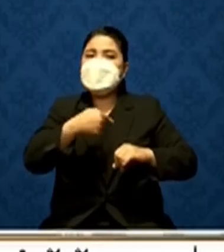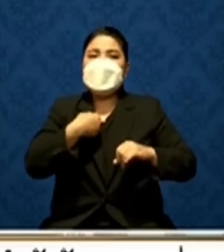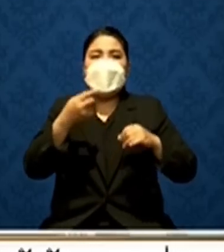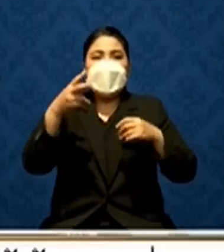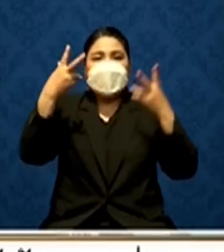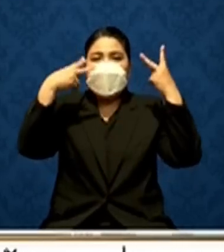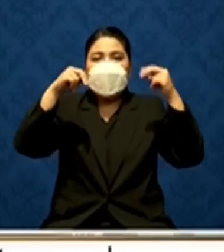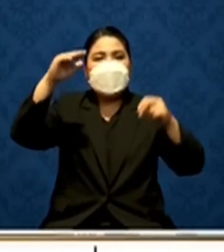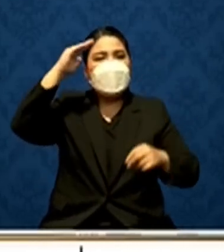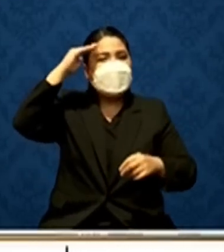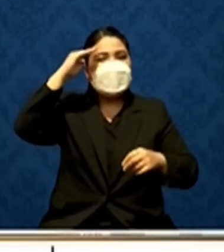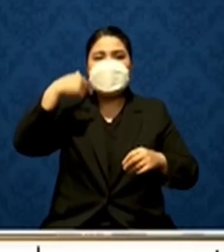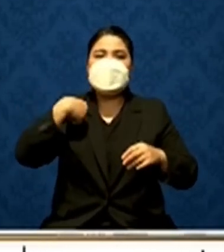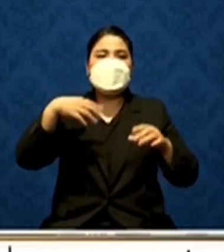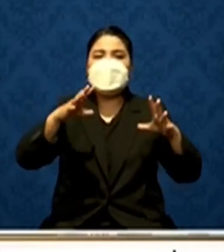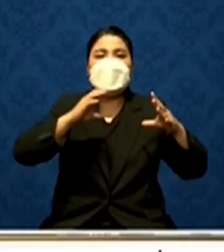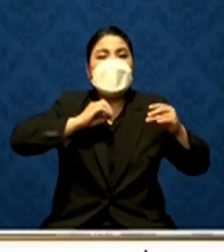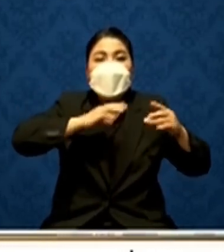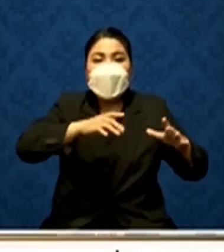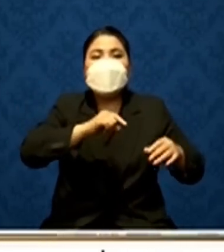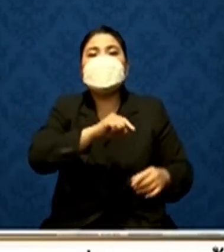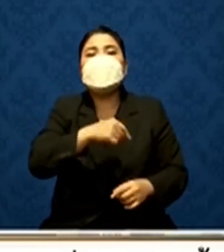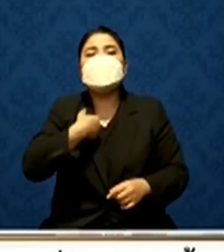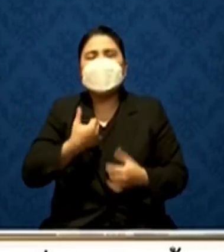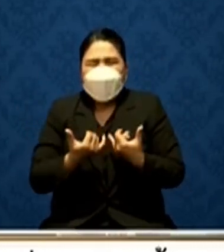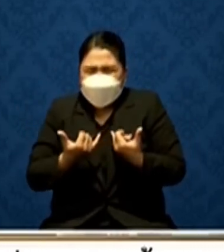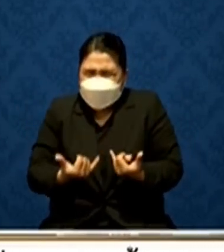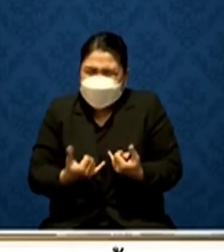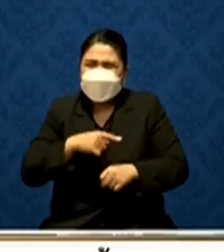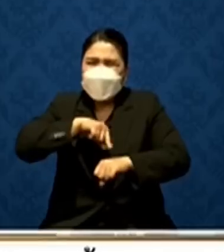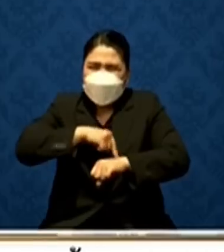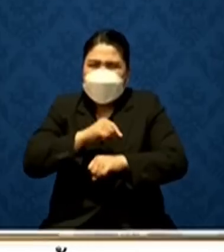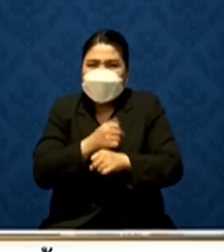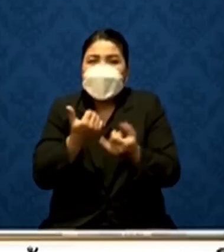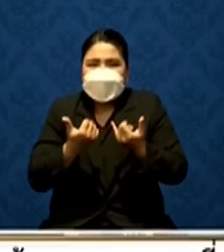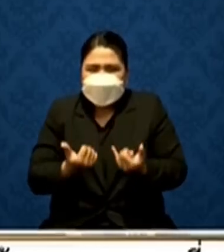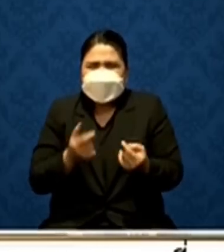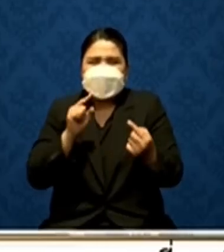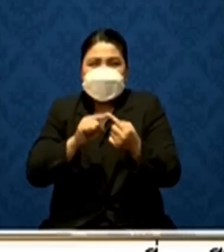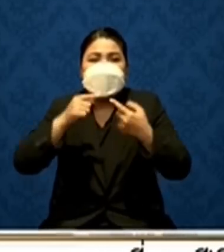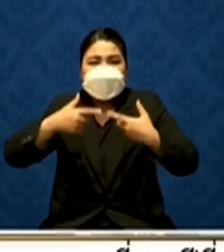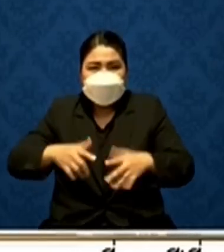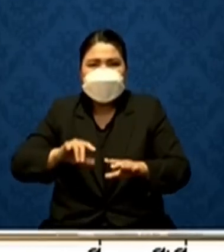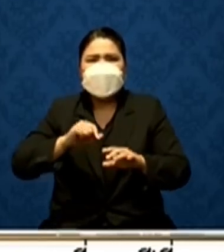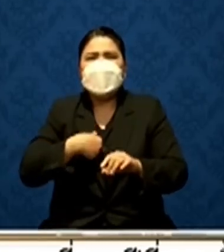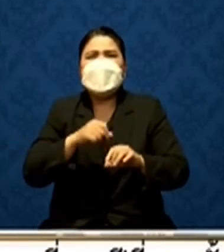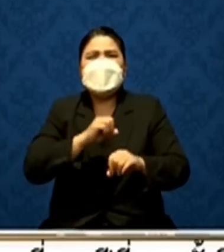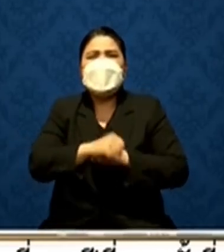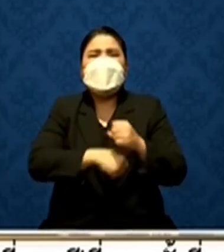ประยุทธ์จันทร์โอชามันถึงเวลาแล้วครับทั้งเวลาที่เคารพมันหมดเวลาของพลเอกประยุทธ์แล้ว